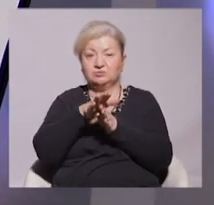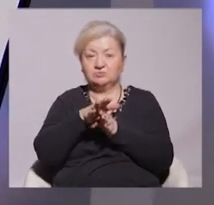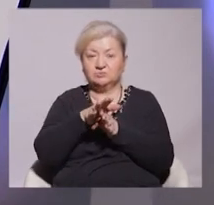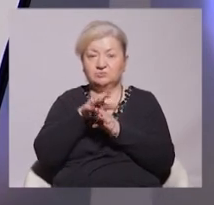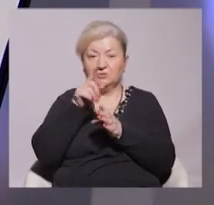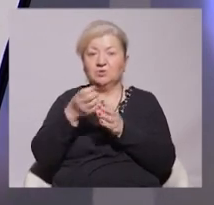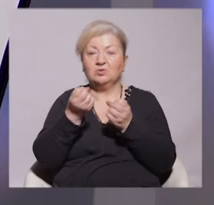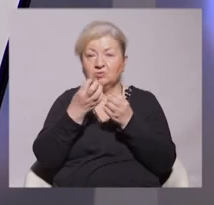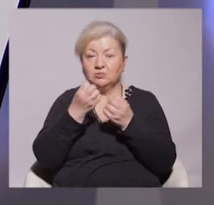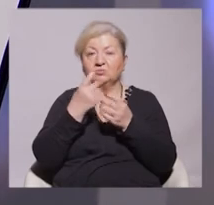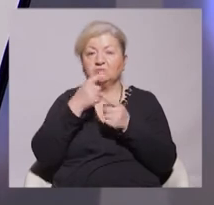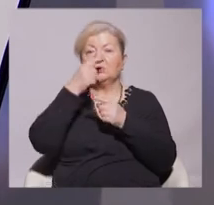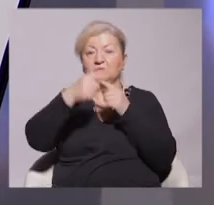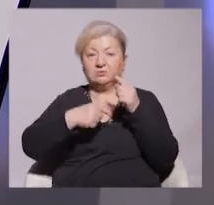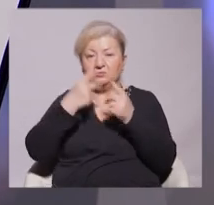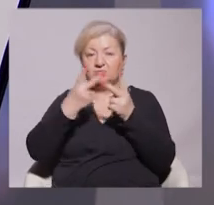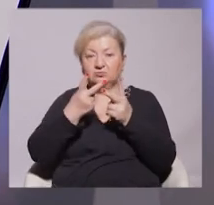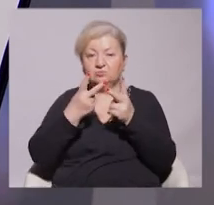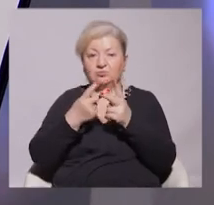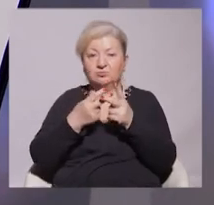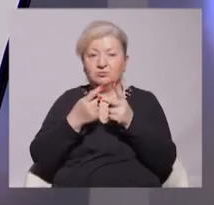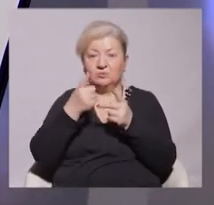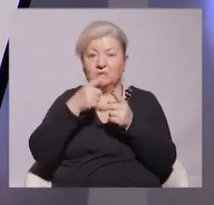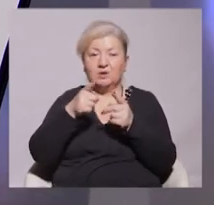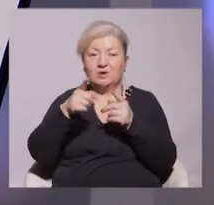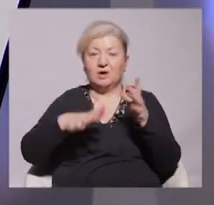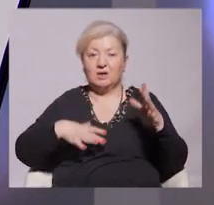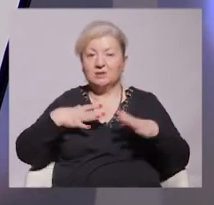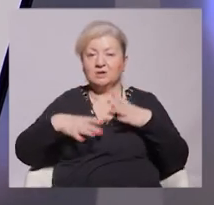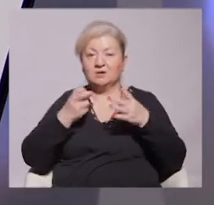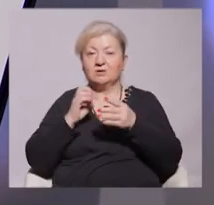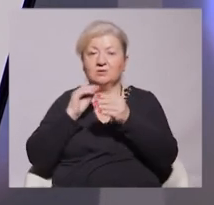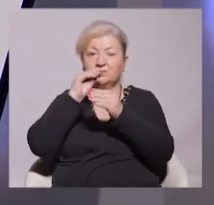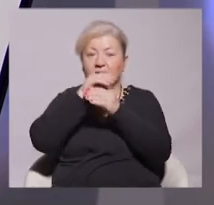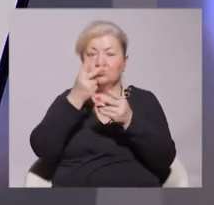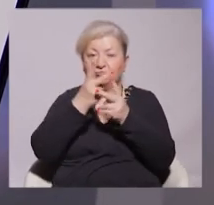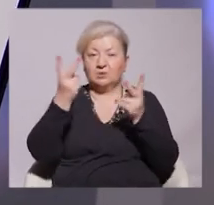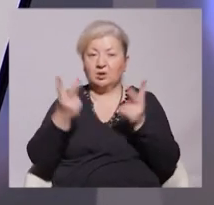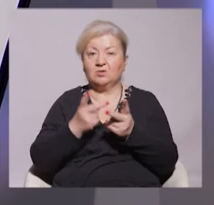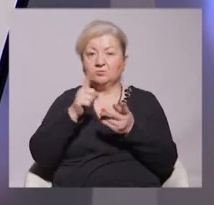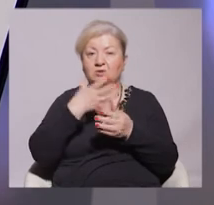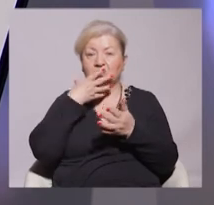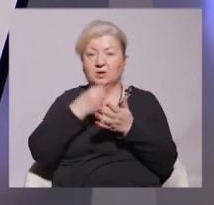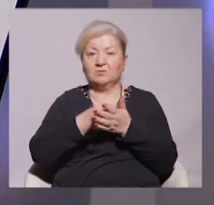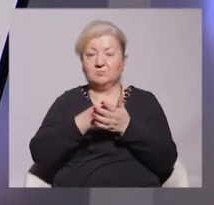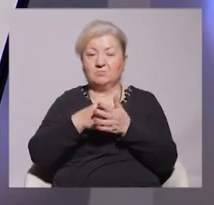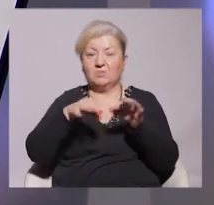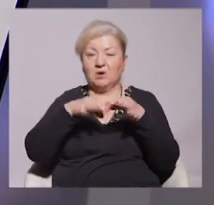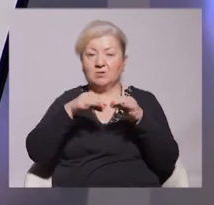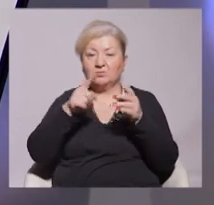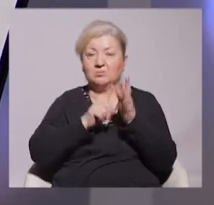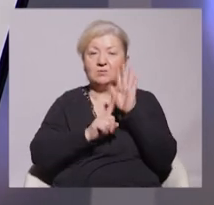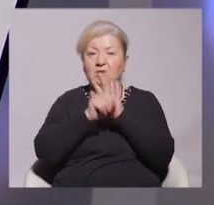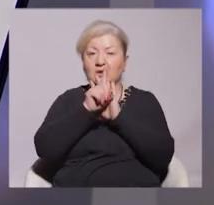შესრულებაში. იმიტომ რომ კიდევ ხომ უნდა დაძლიოს, ანუ აი ეს ენერგია დამატებით ხომ უნდა კონდეს ამ მანქანას თავიდანვე,